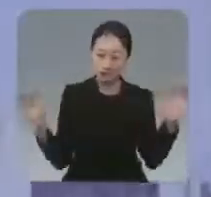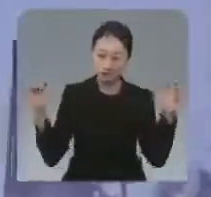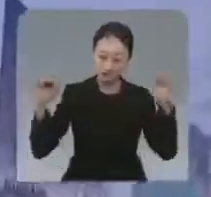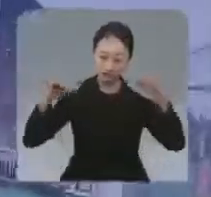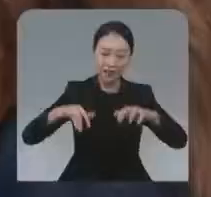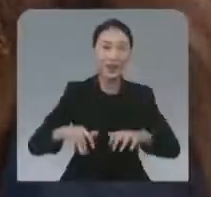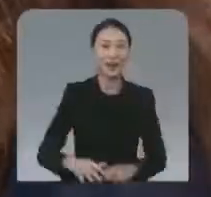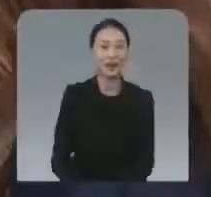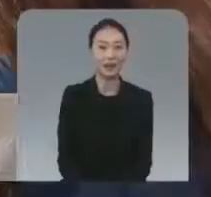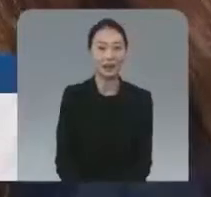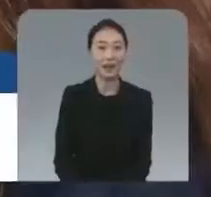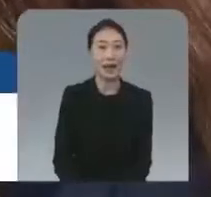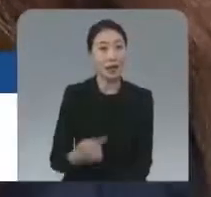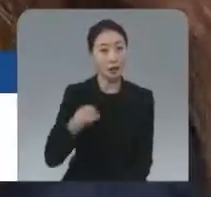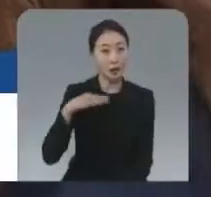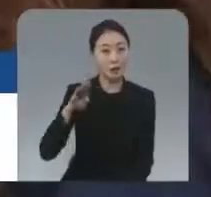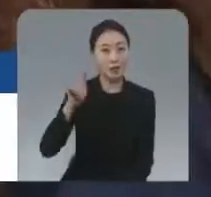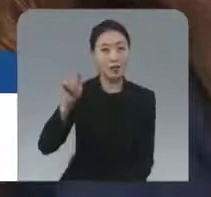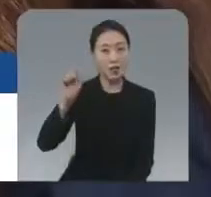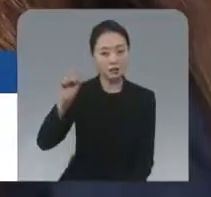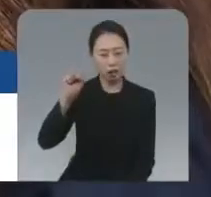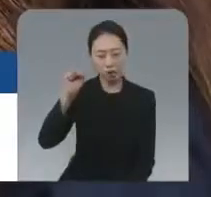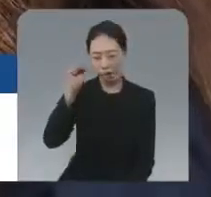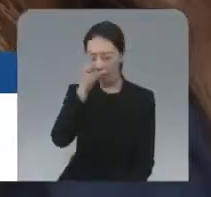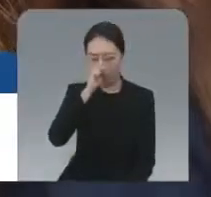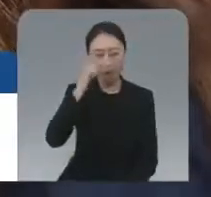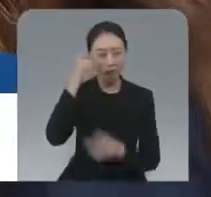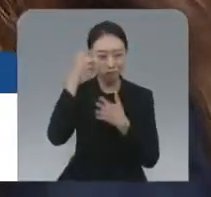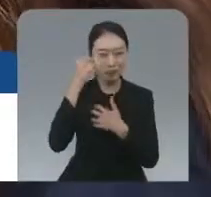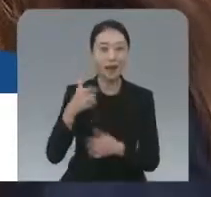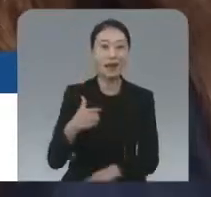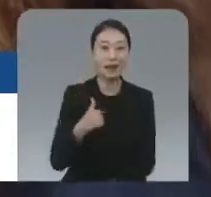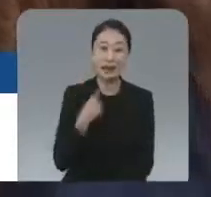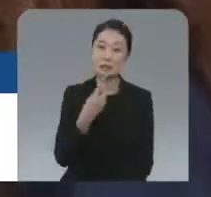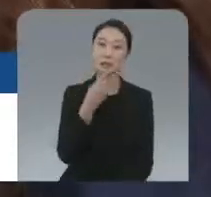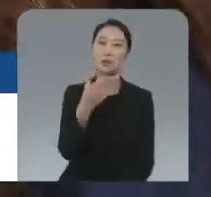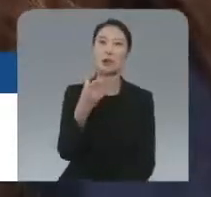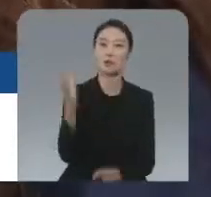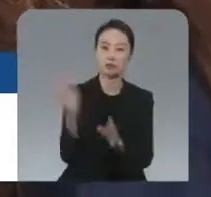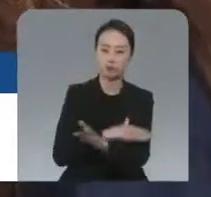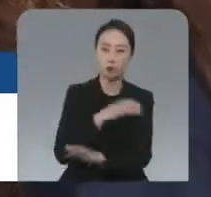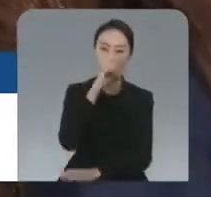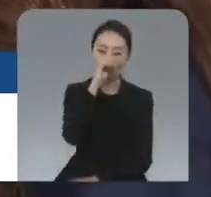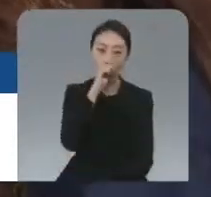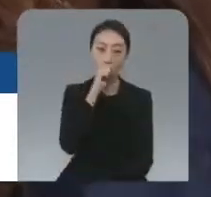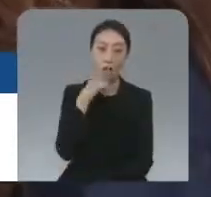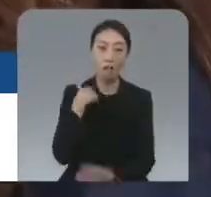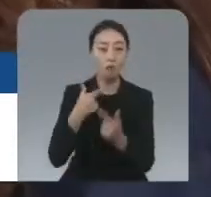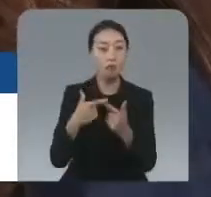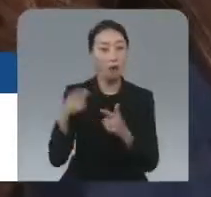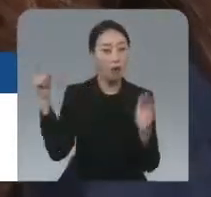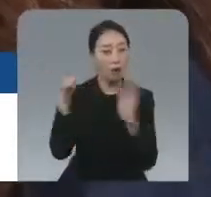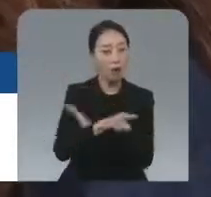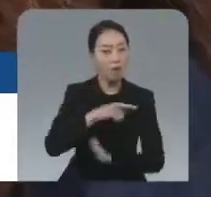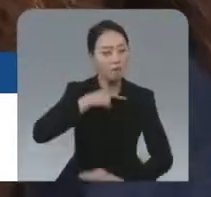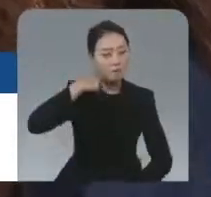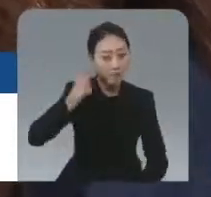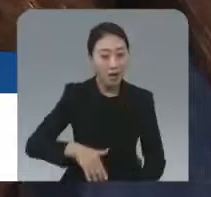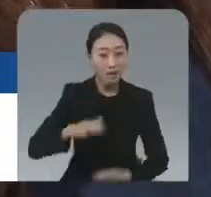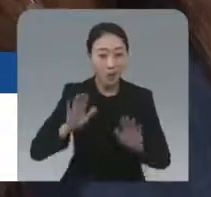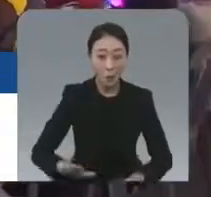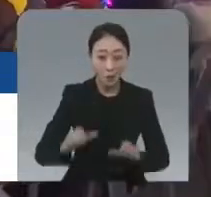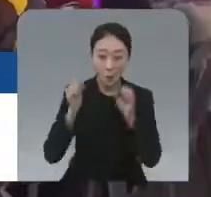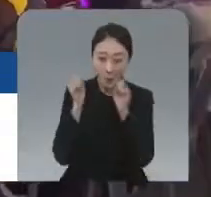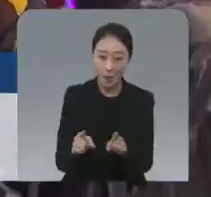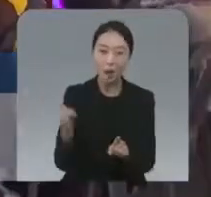kiện khu vực xung quanh dân biểu diễn chật kín người hâm mộ PTS đến từ khắp nơi trên thế giới một người hâm mộ đến từ New York Mỹ chia sẻ đã trở thành